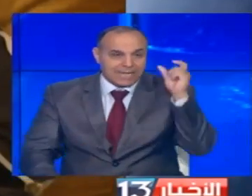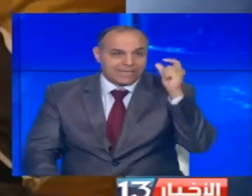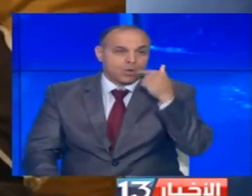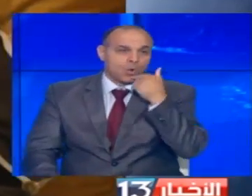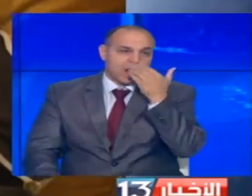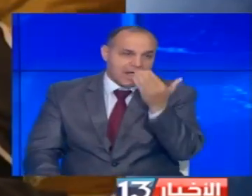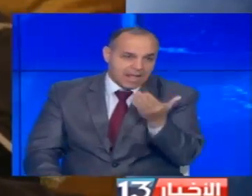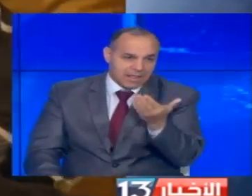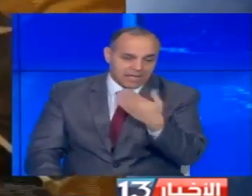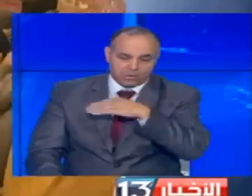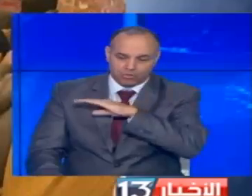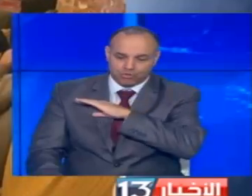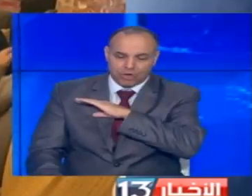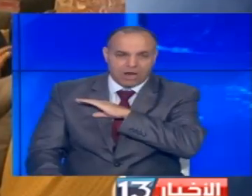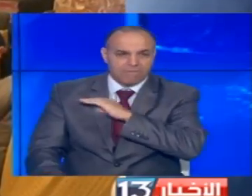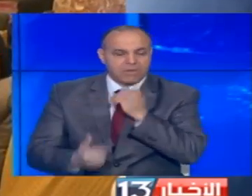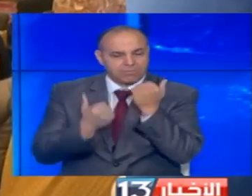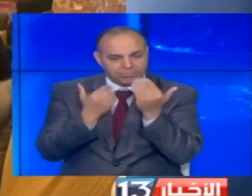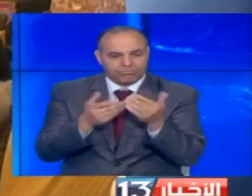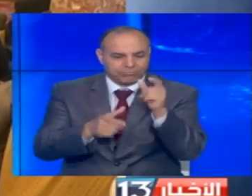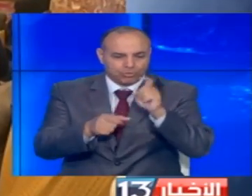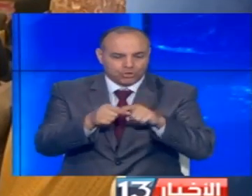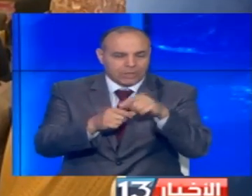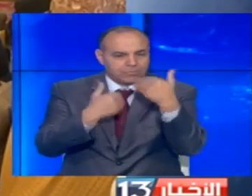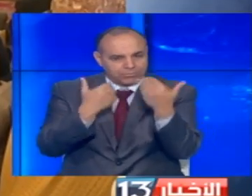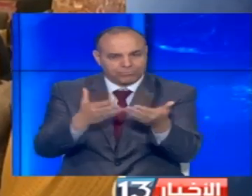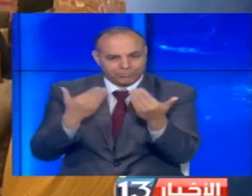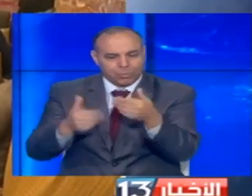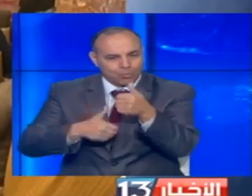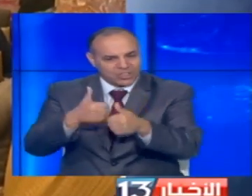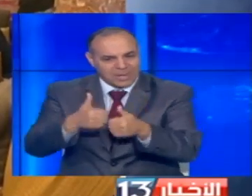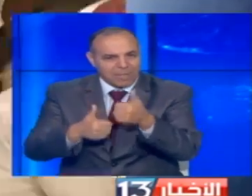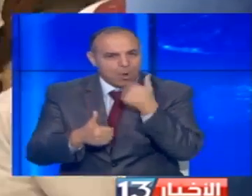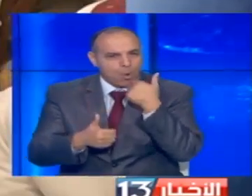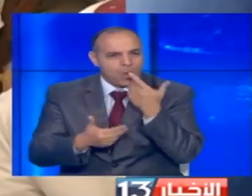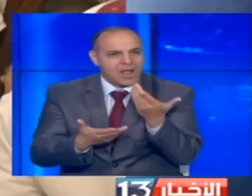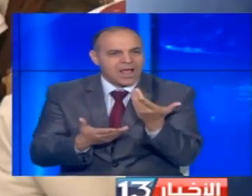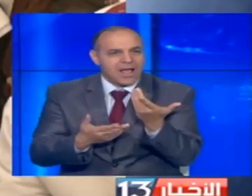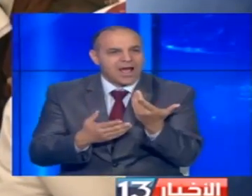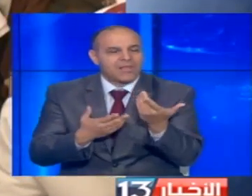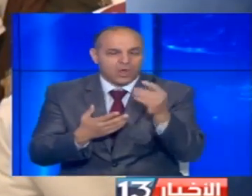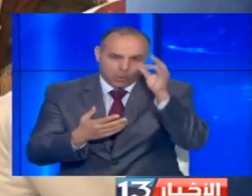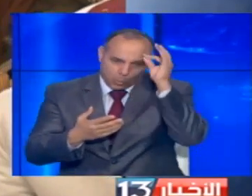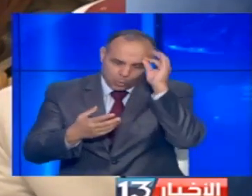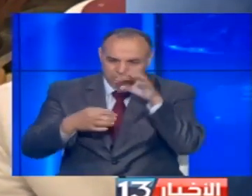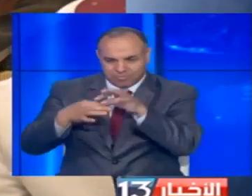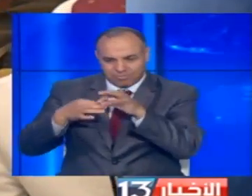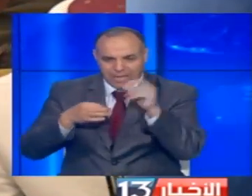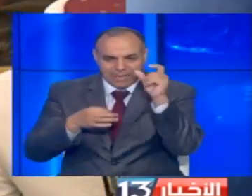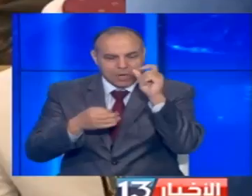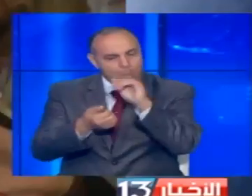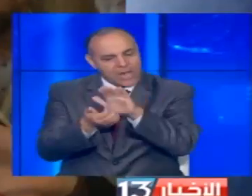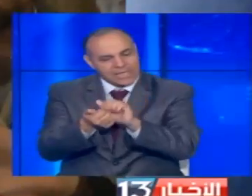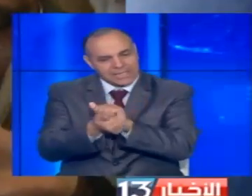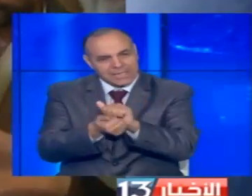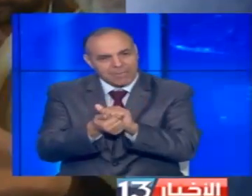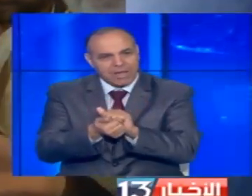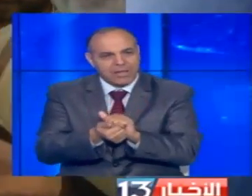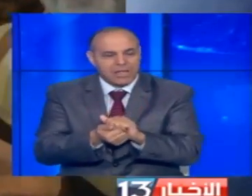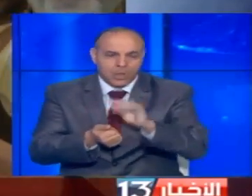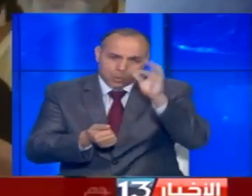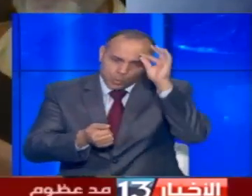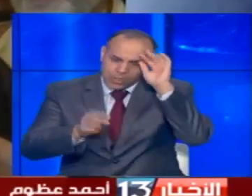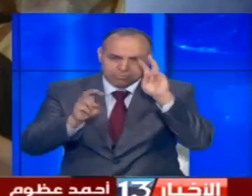عظوم ولذ اشرافه على تكريم المشاركين اكد ان هذه المسابقه هي تجسيد ل تجذر تونس في قيم الدين والتسامح تونس تبقى